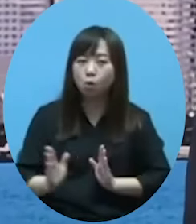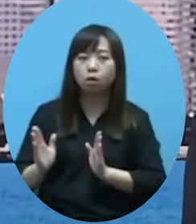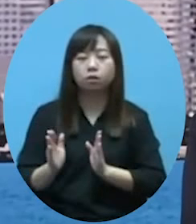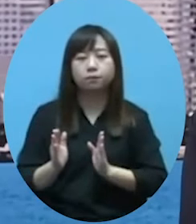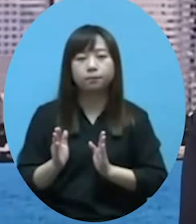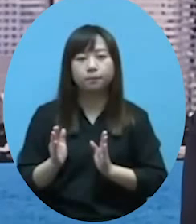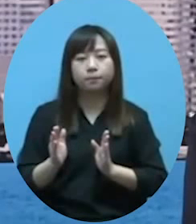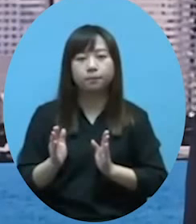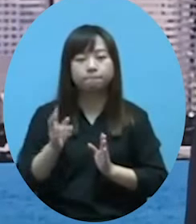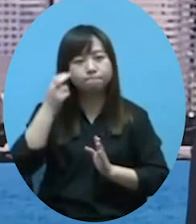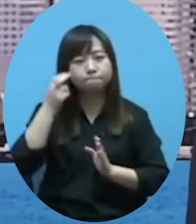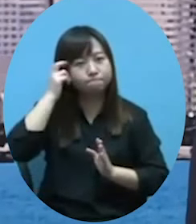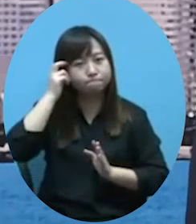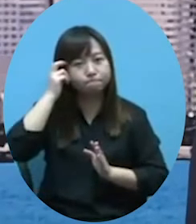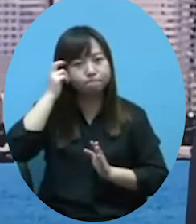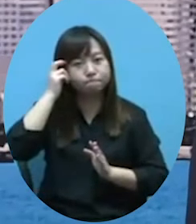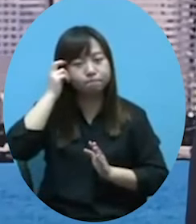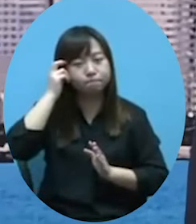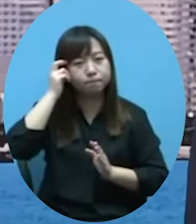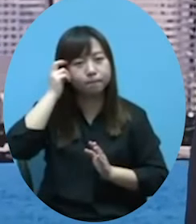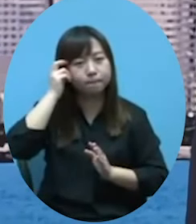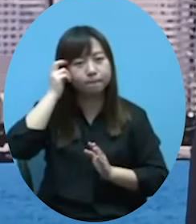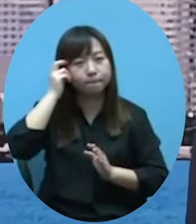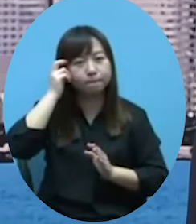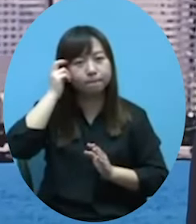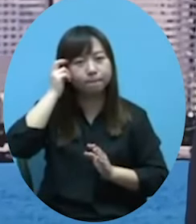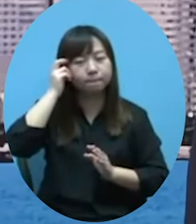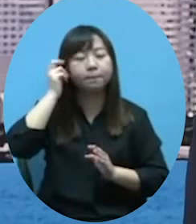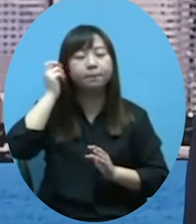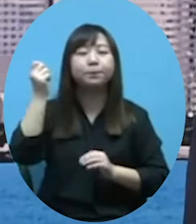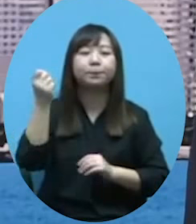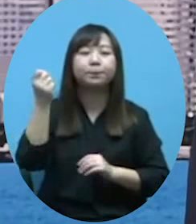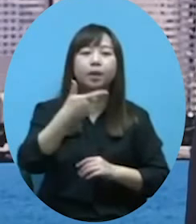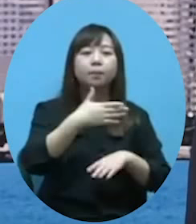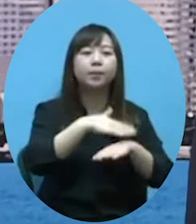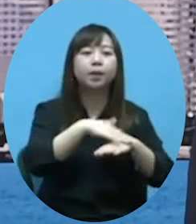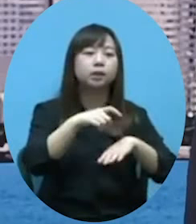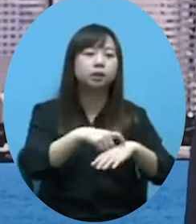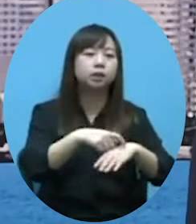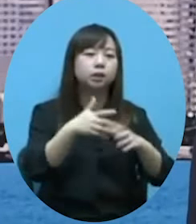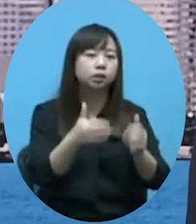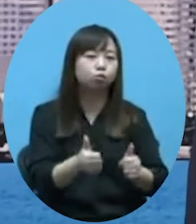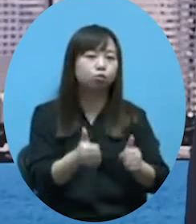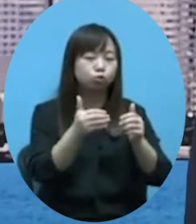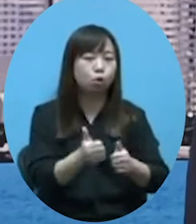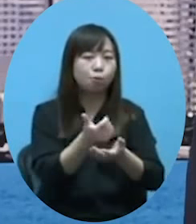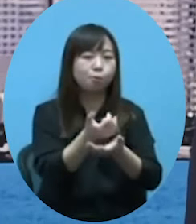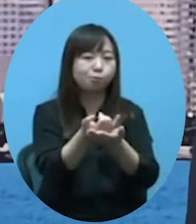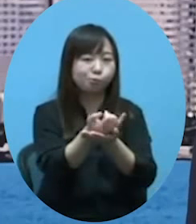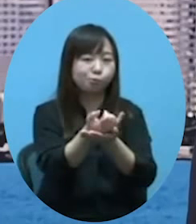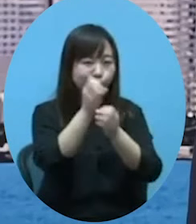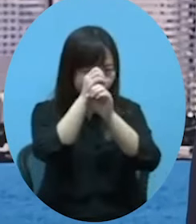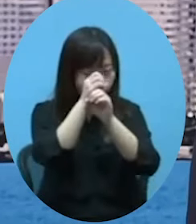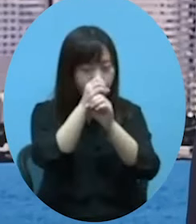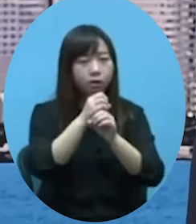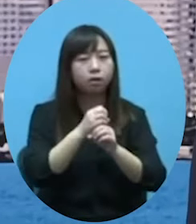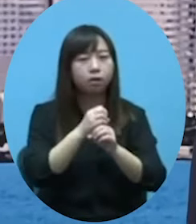是考慮到它是比一般我們平時做的測試是